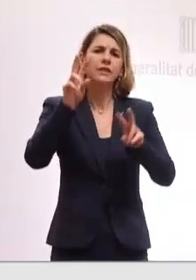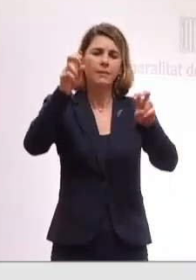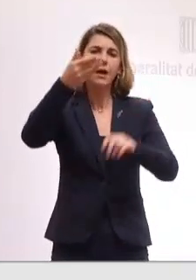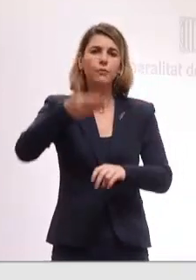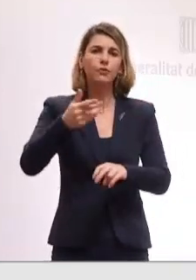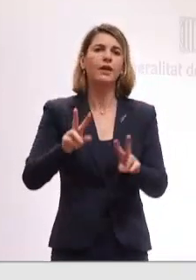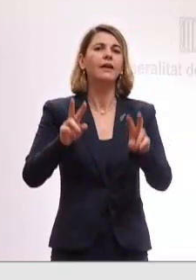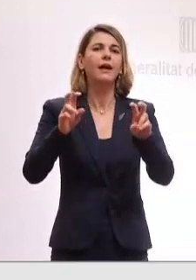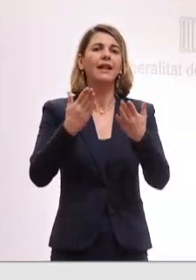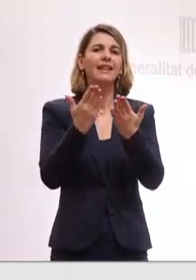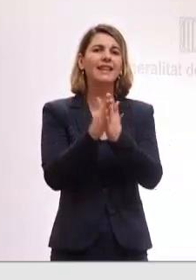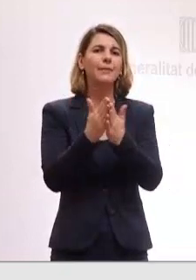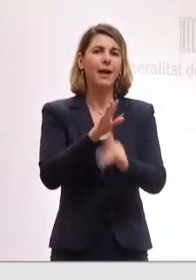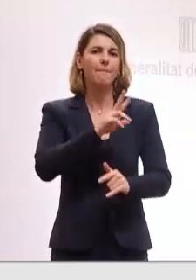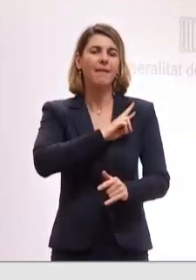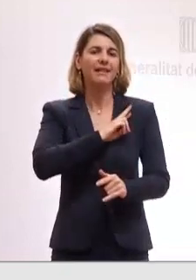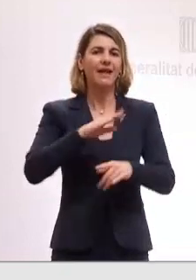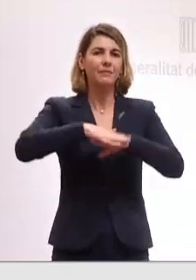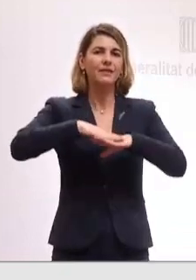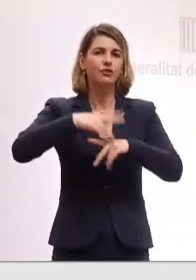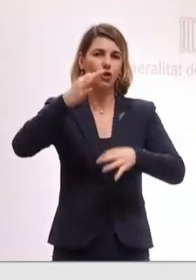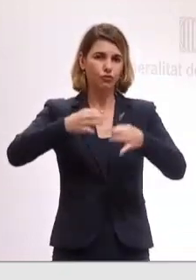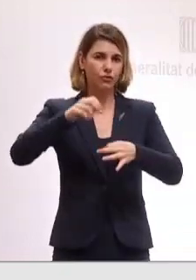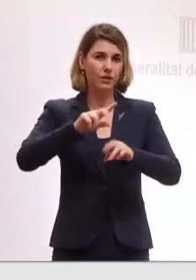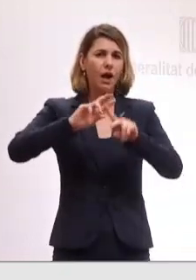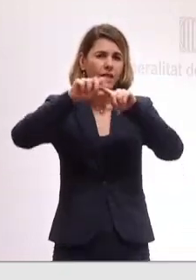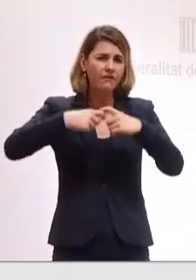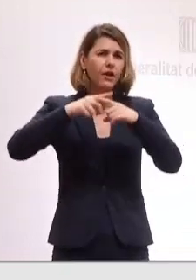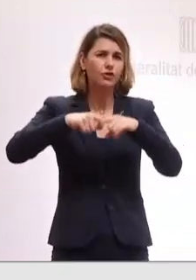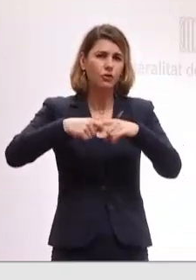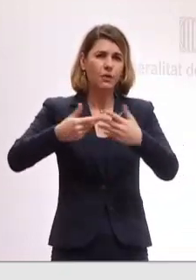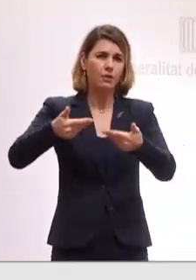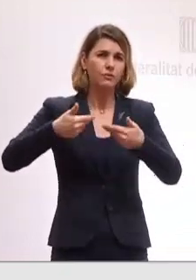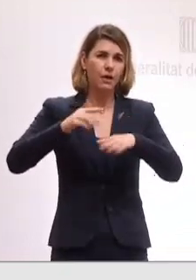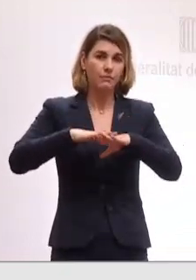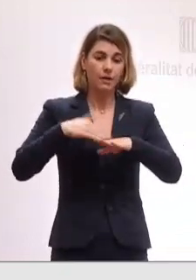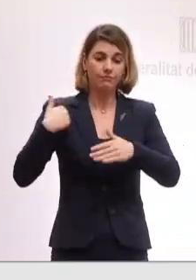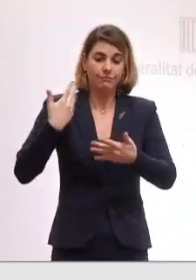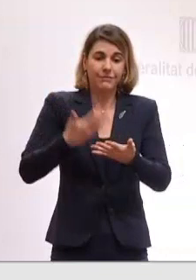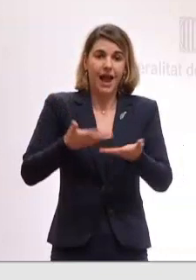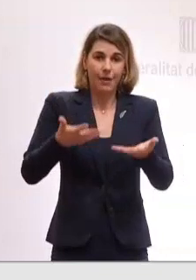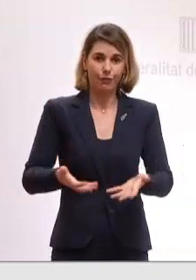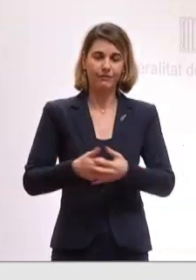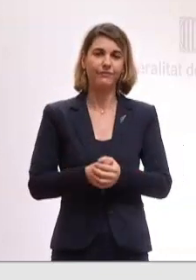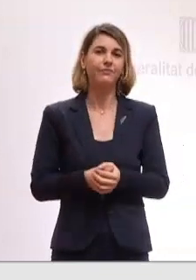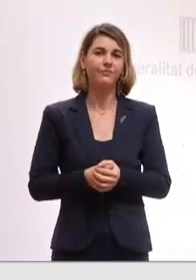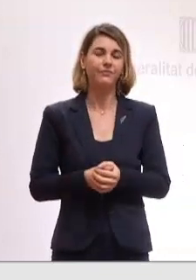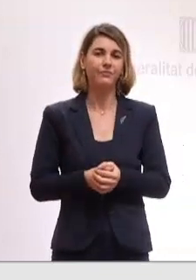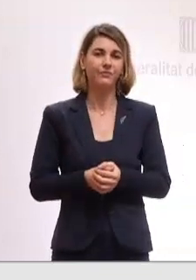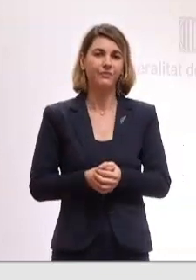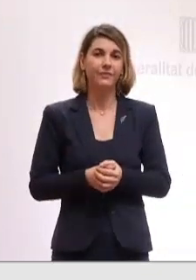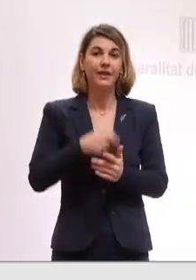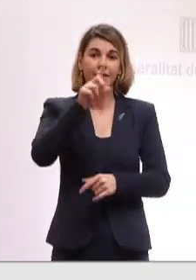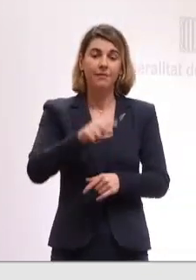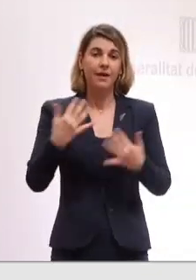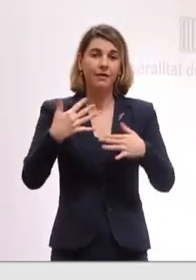del llibre verd de l'Administració de Justícia, reflexions que han guiat l'obra de govern fins a data d'avui. Va fer també una